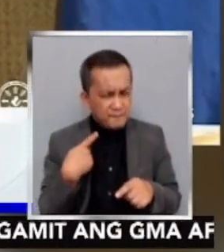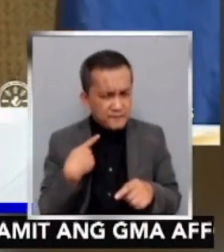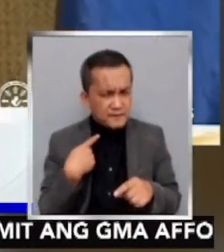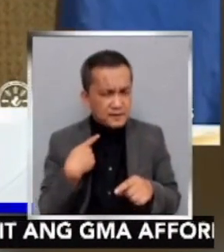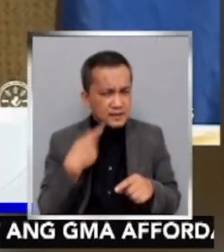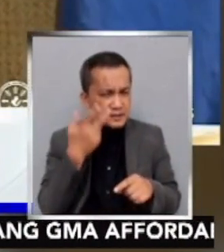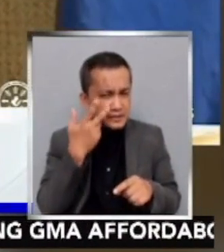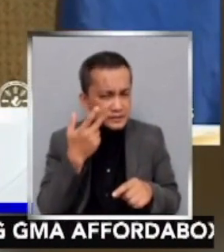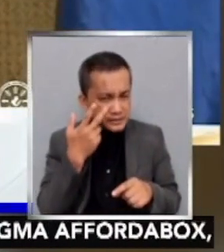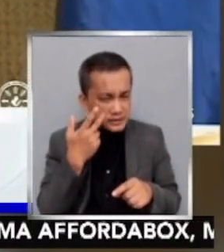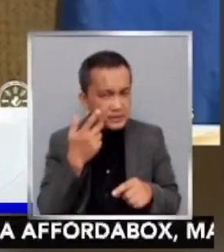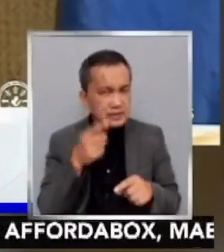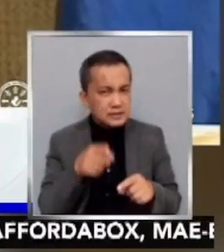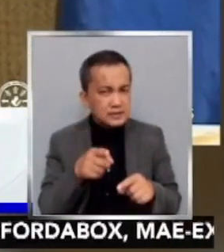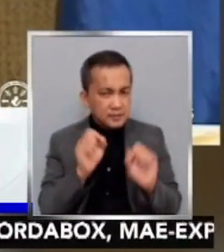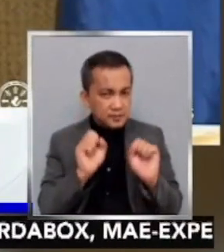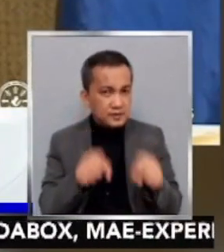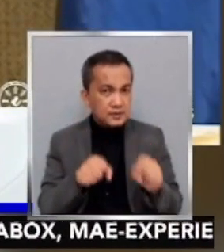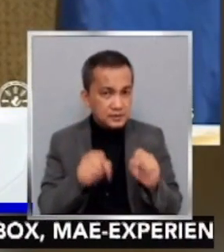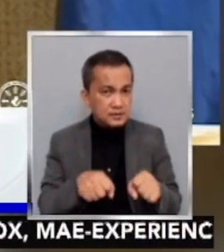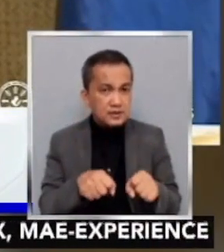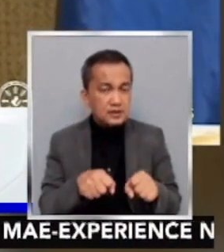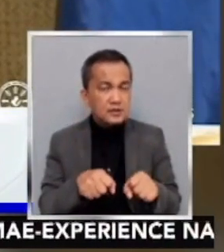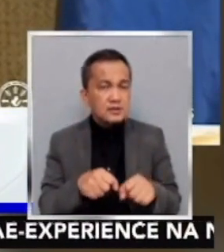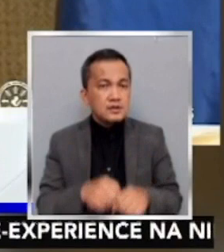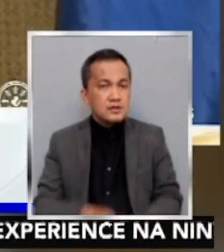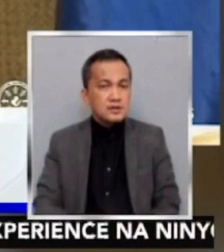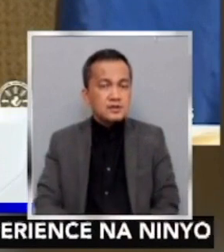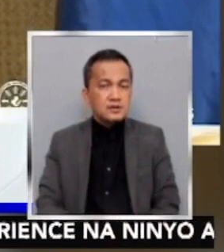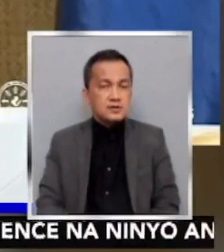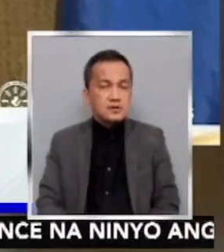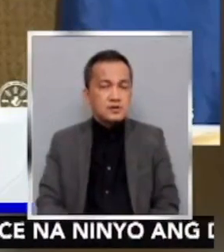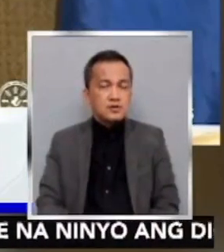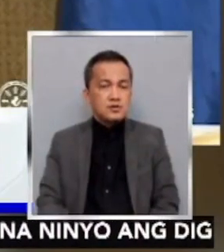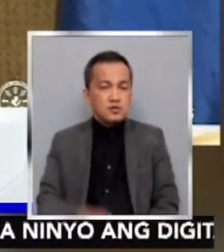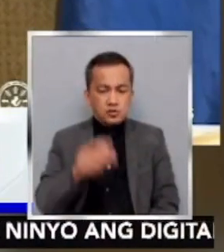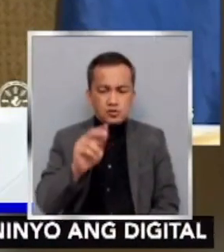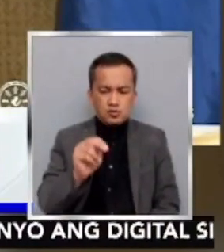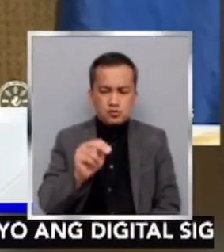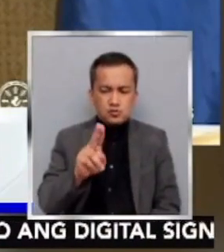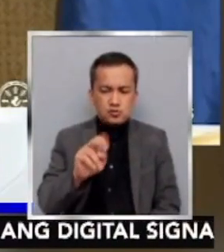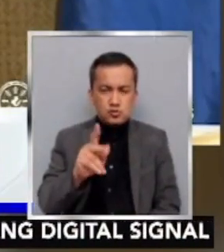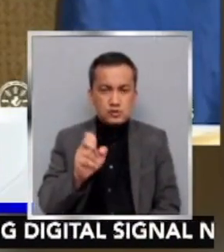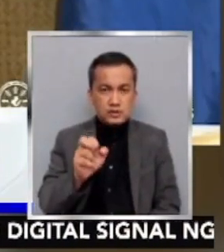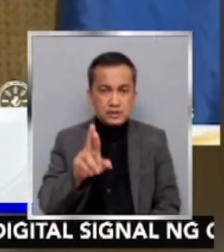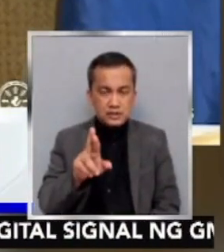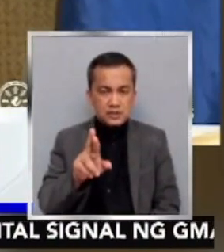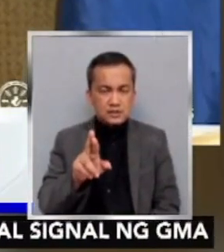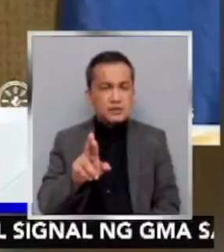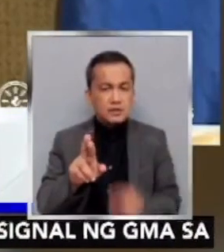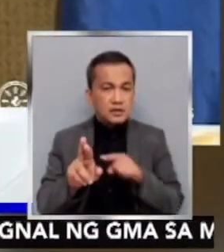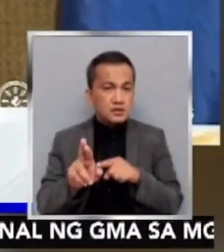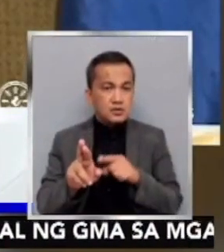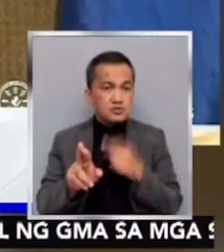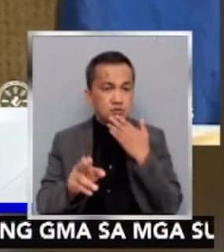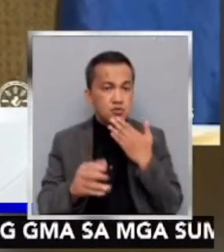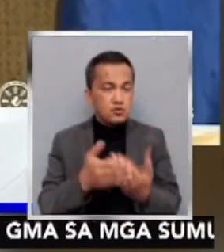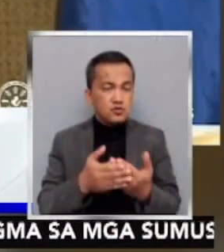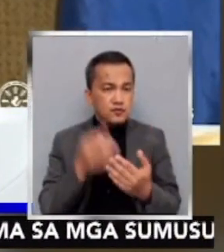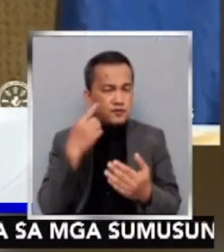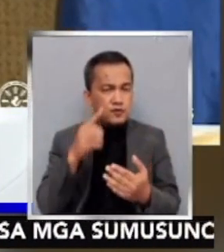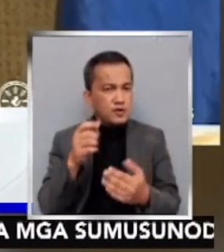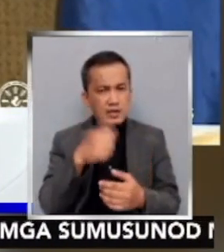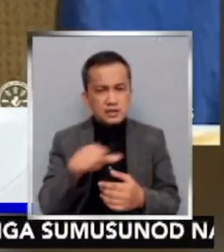the possibility of itong nuclear. It would be good for any government